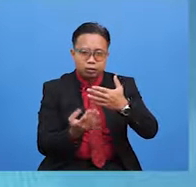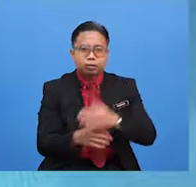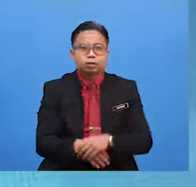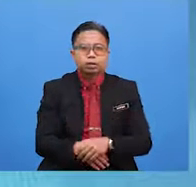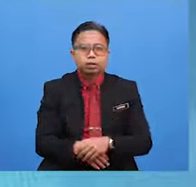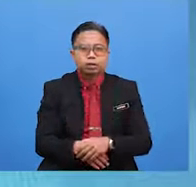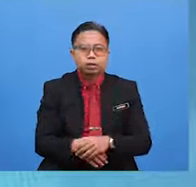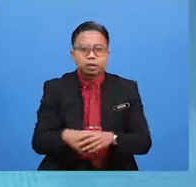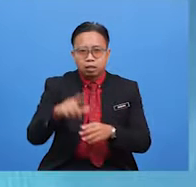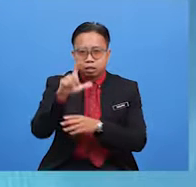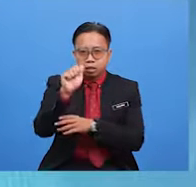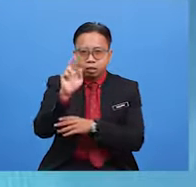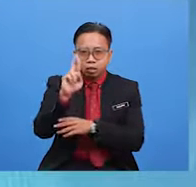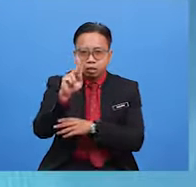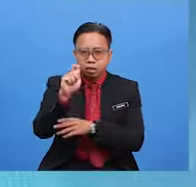keterlarutan,